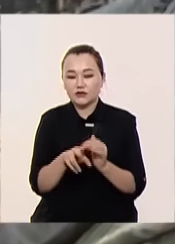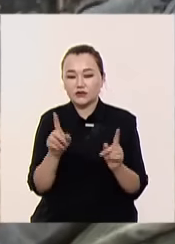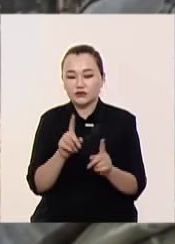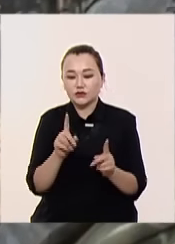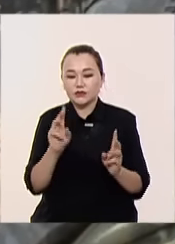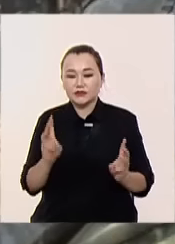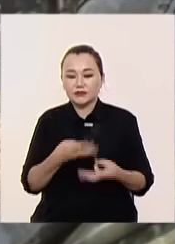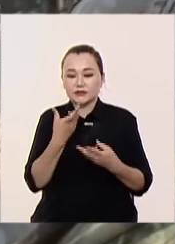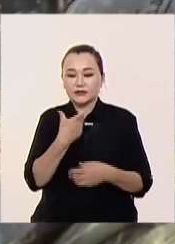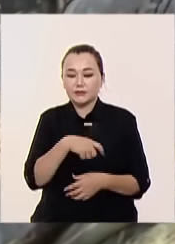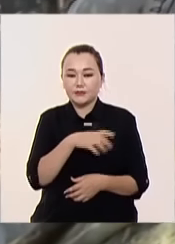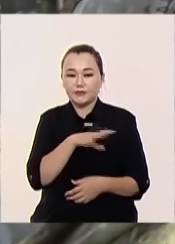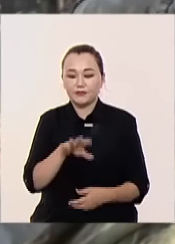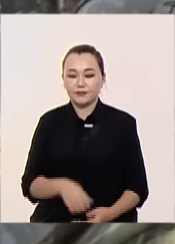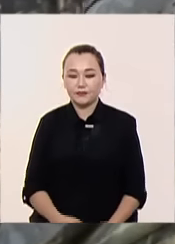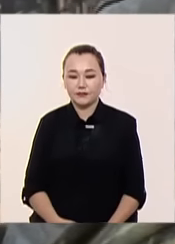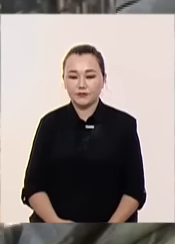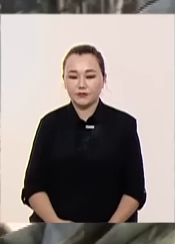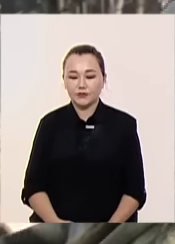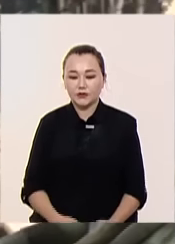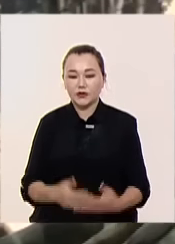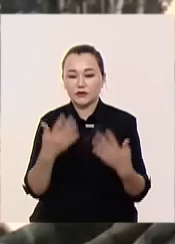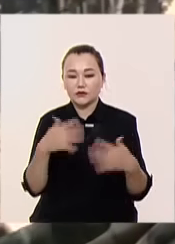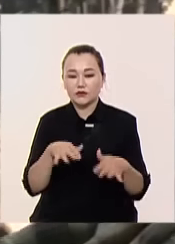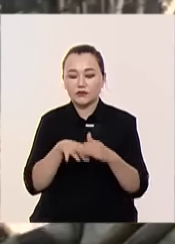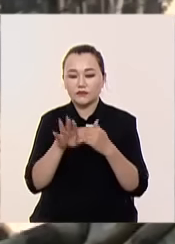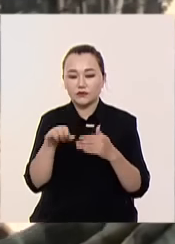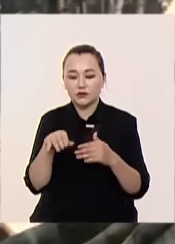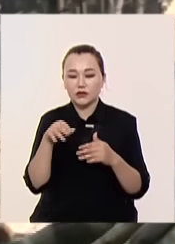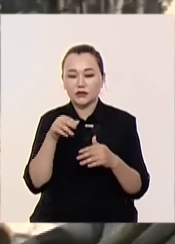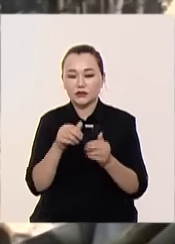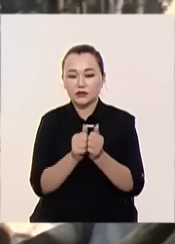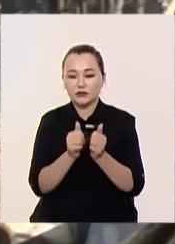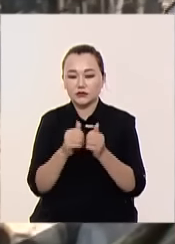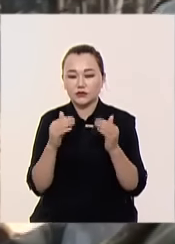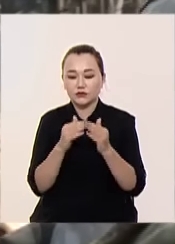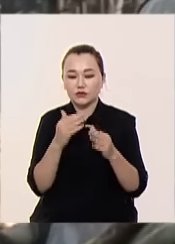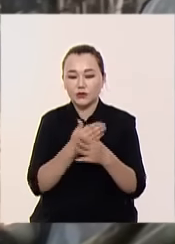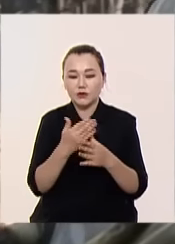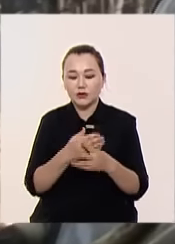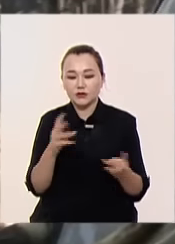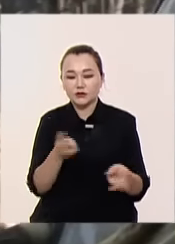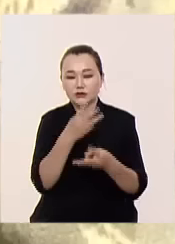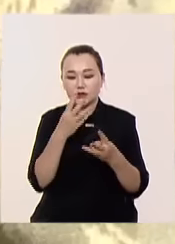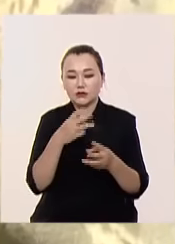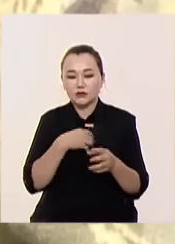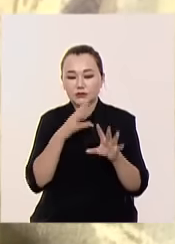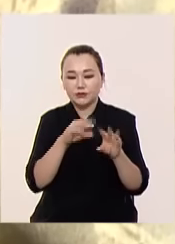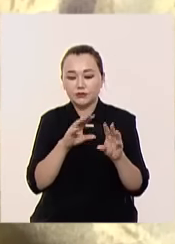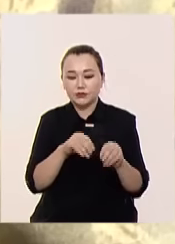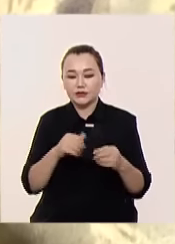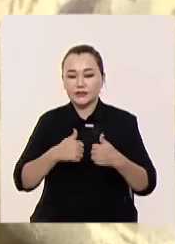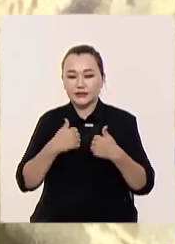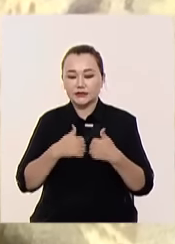не сгореть. И все, выехал сюда, начал соседский дом помогать тушить, пока